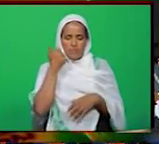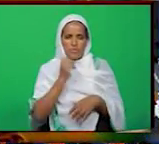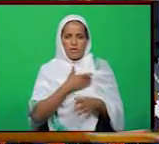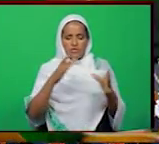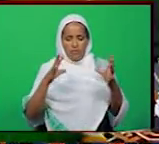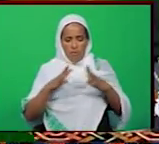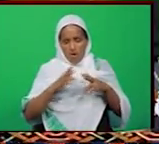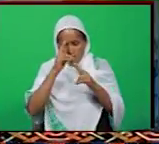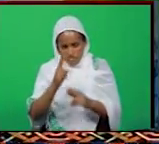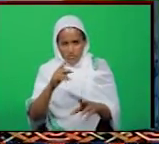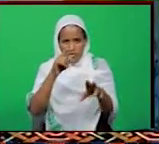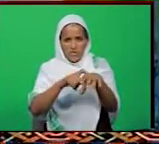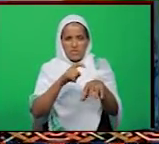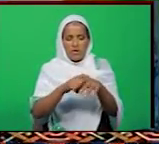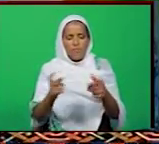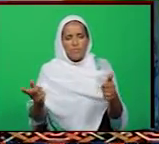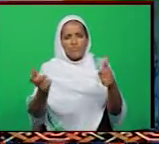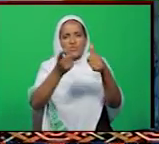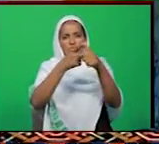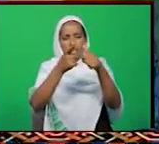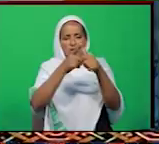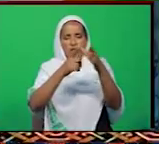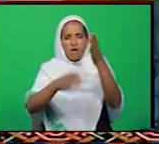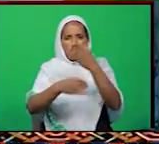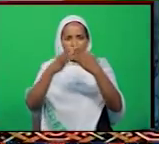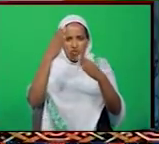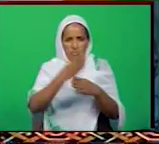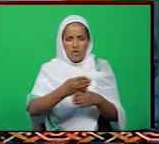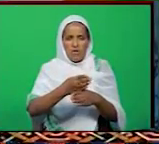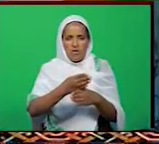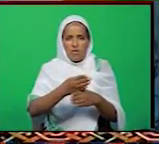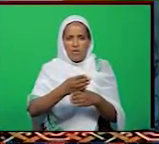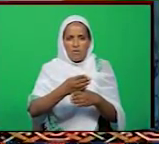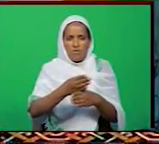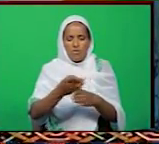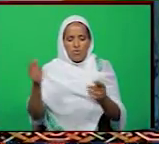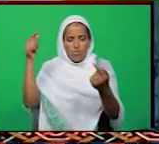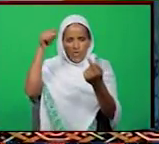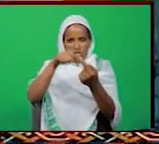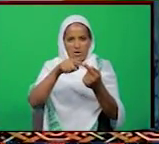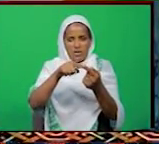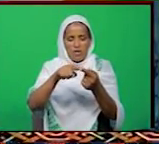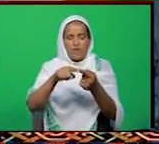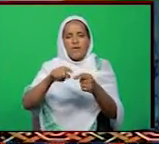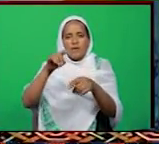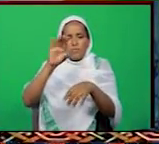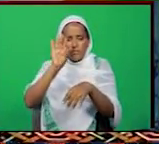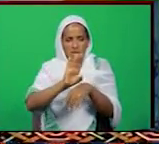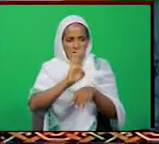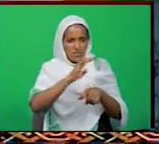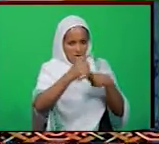የእመቤታችን በዓል ሲያከብሩ በመጀመሪያ ደረጃ ወደ ቤተ ክርስቲያን